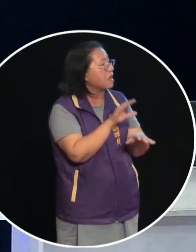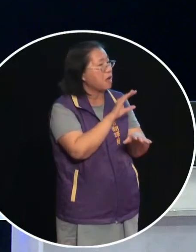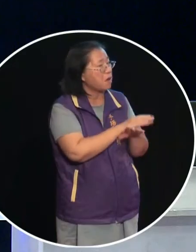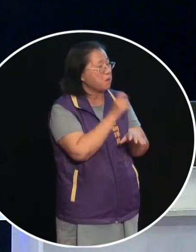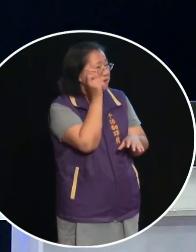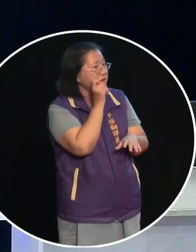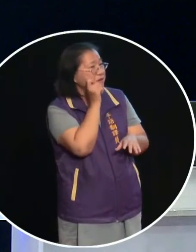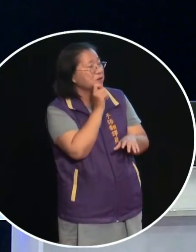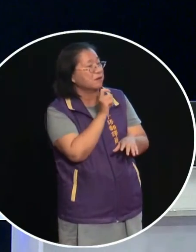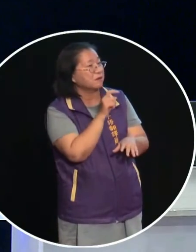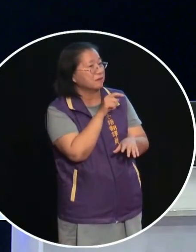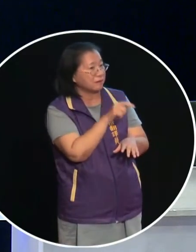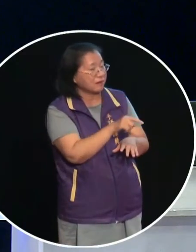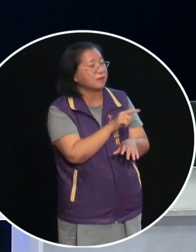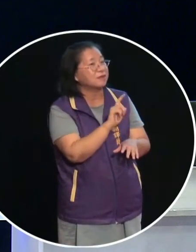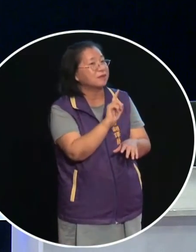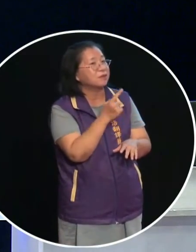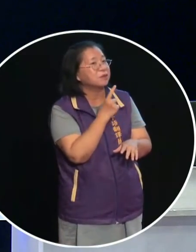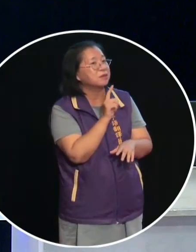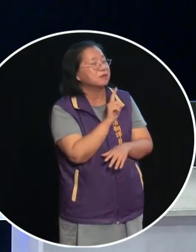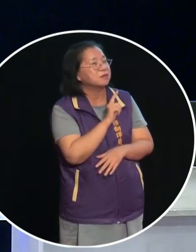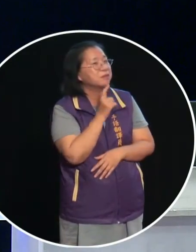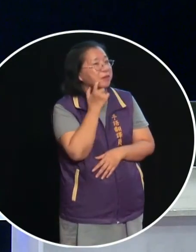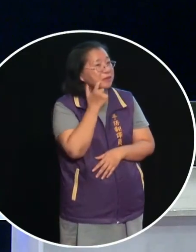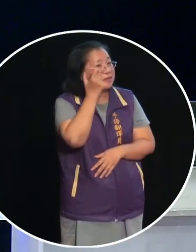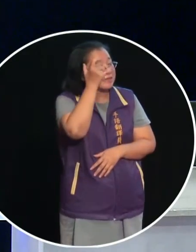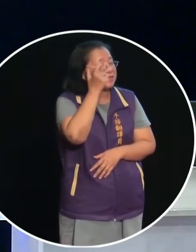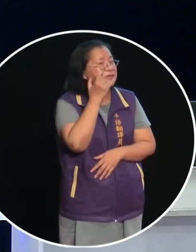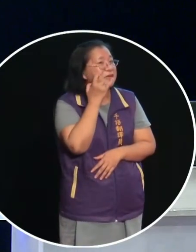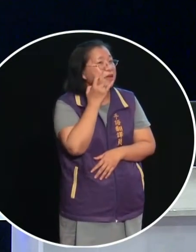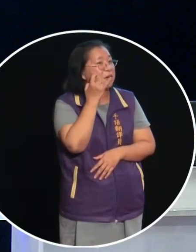他？因为他的爷爷他的爸爸